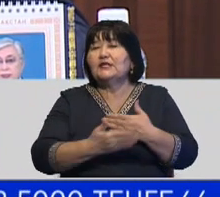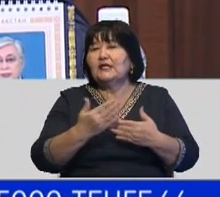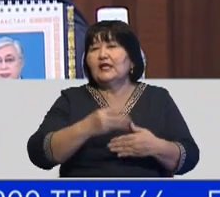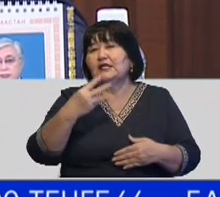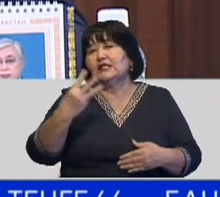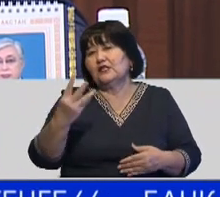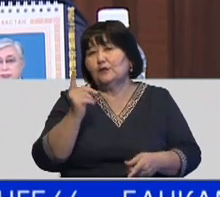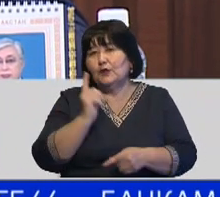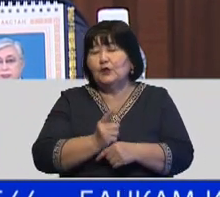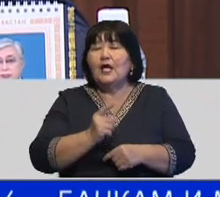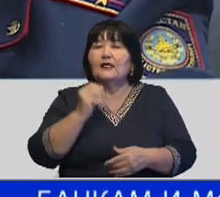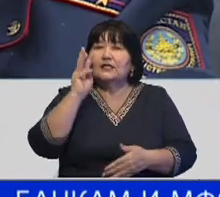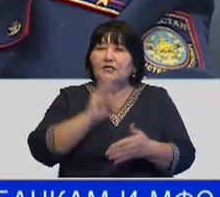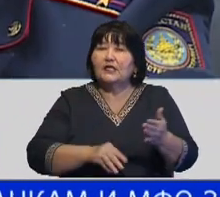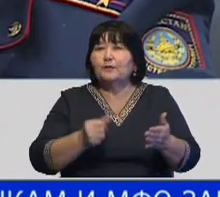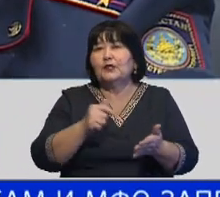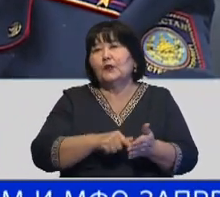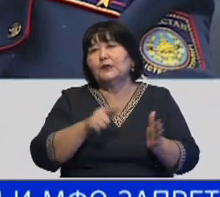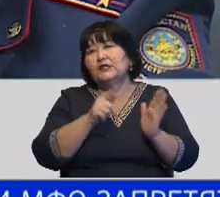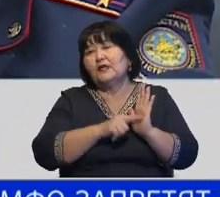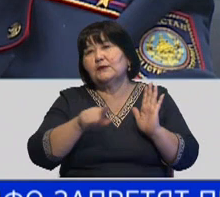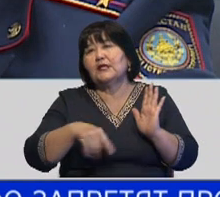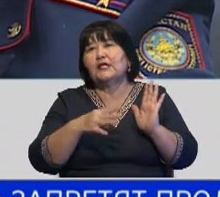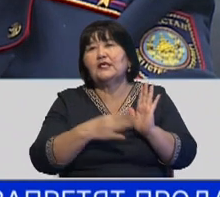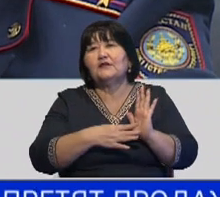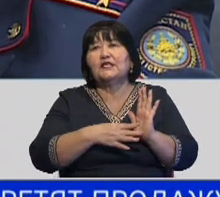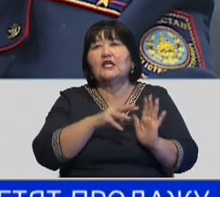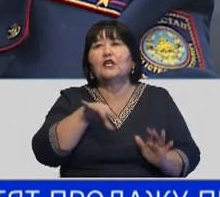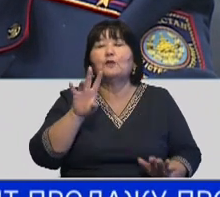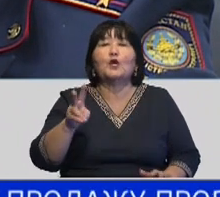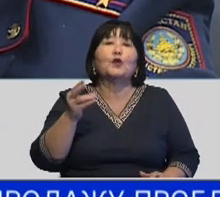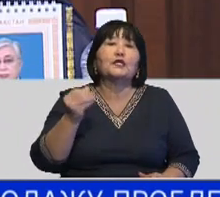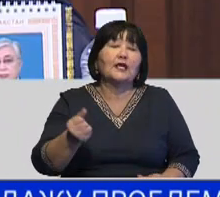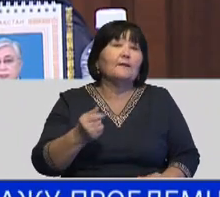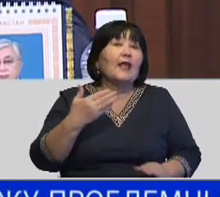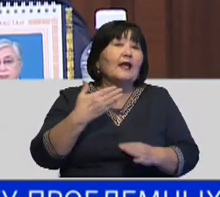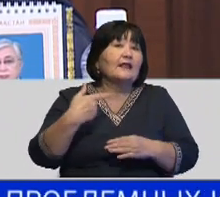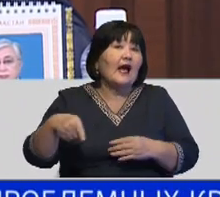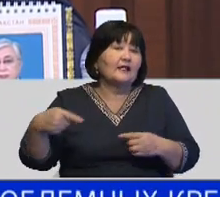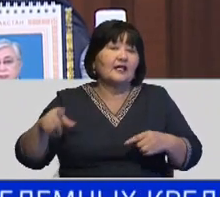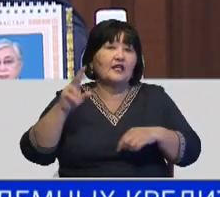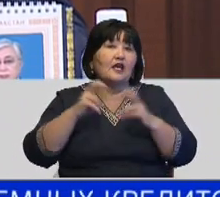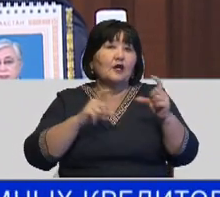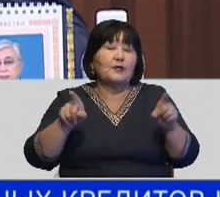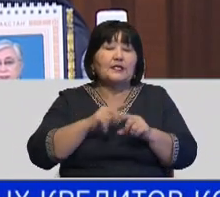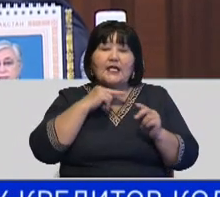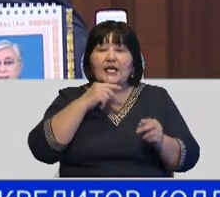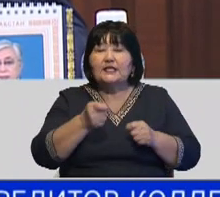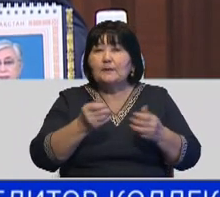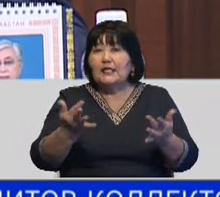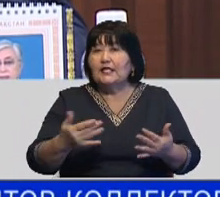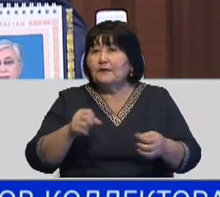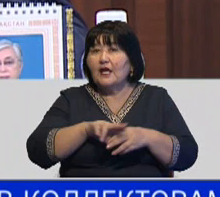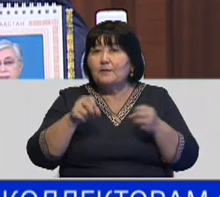предупреждения наложены штрафы на сумму 7,9 млн тенге на отдельных предприятиях из-за несоблюдения требований